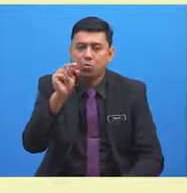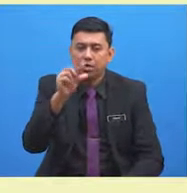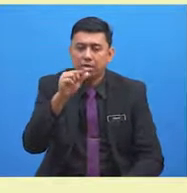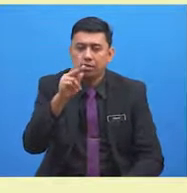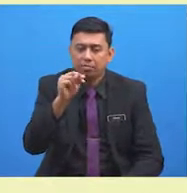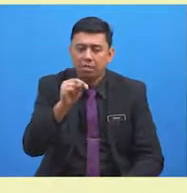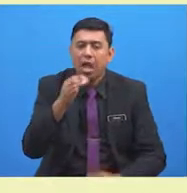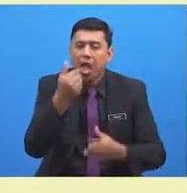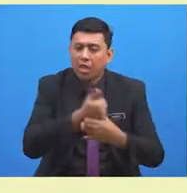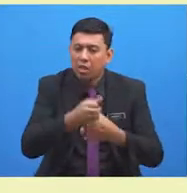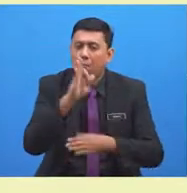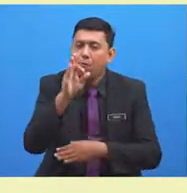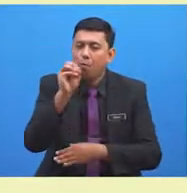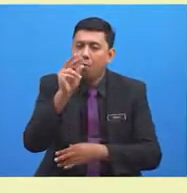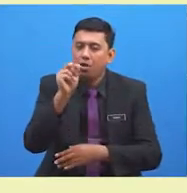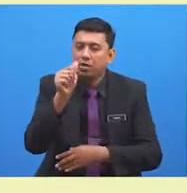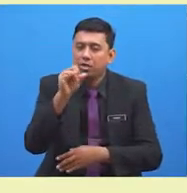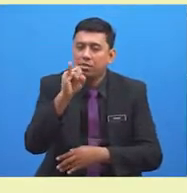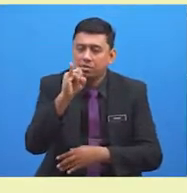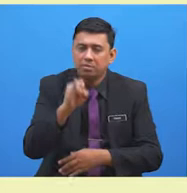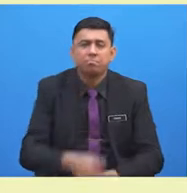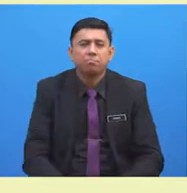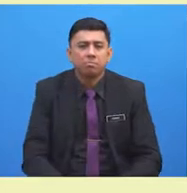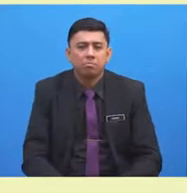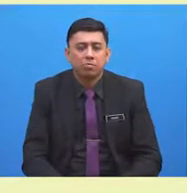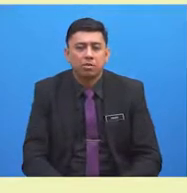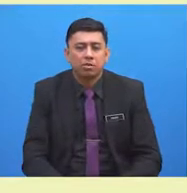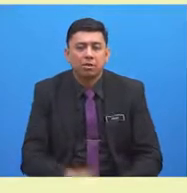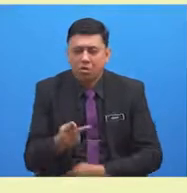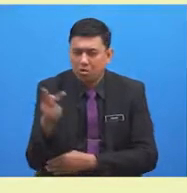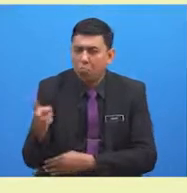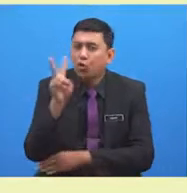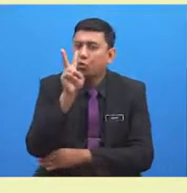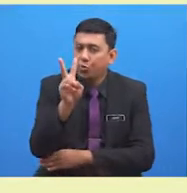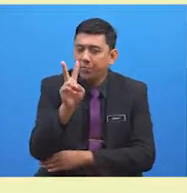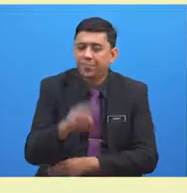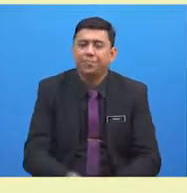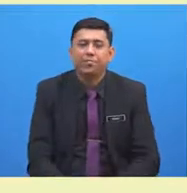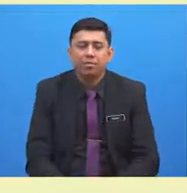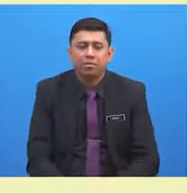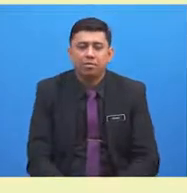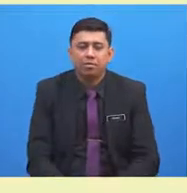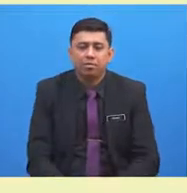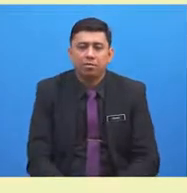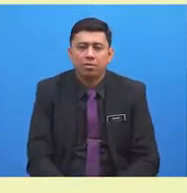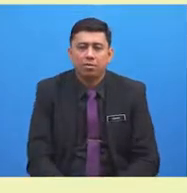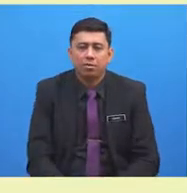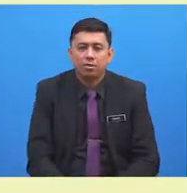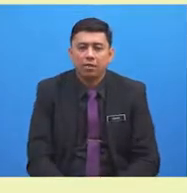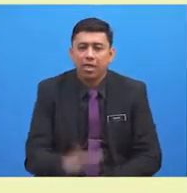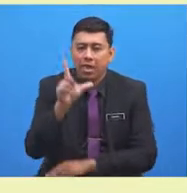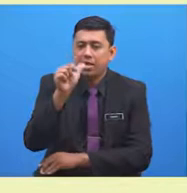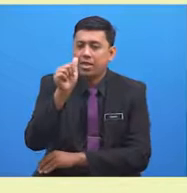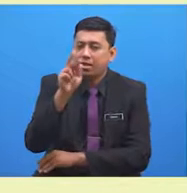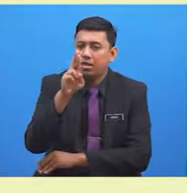fonasi. Seterusnya, kita menuju kepada komponen yang kedua, iaitu